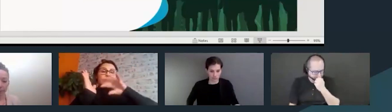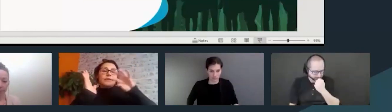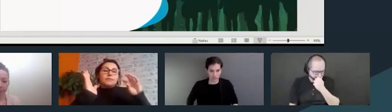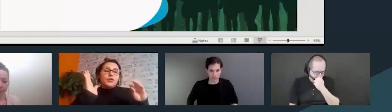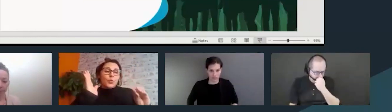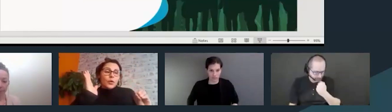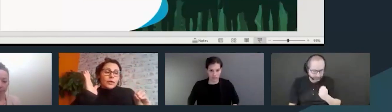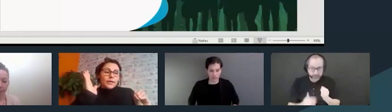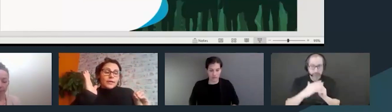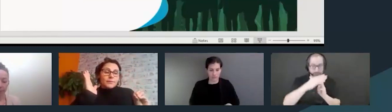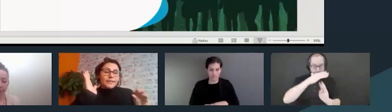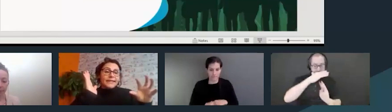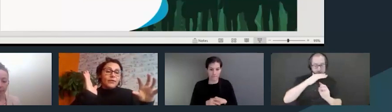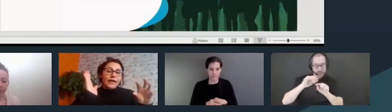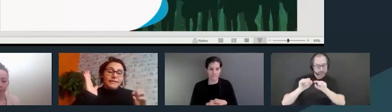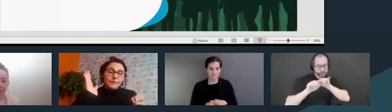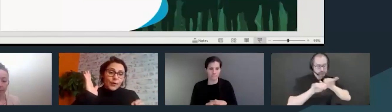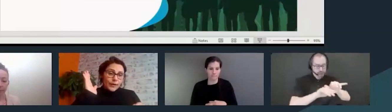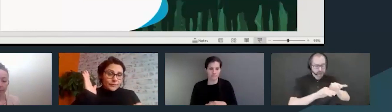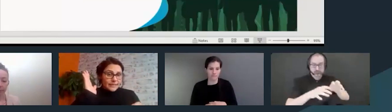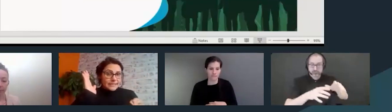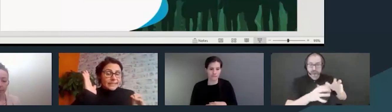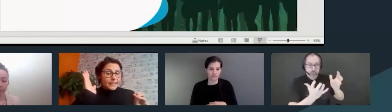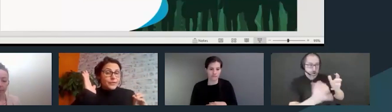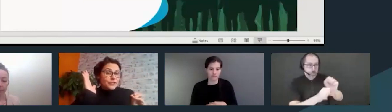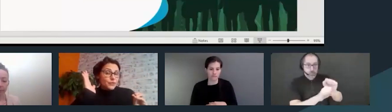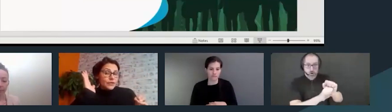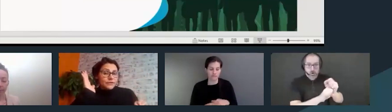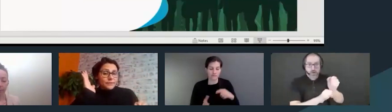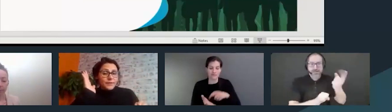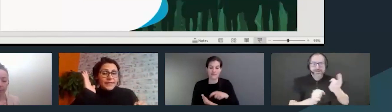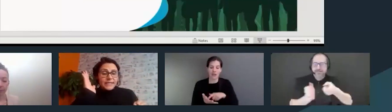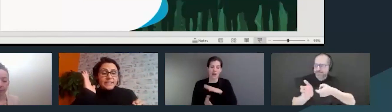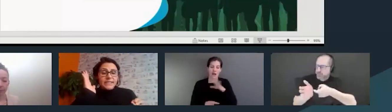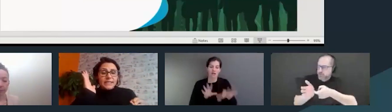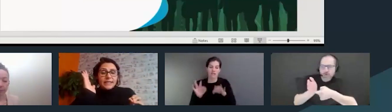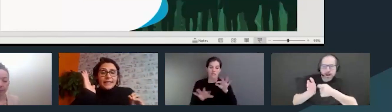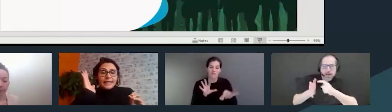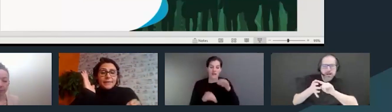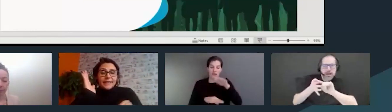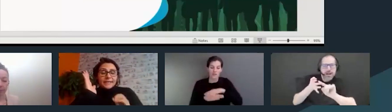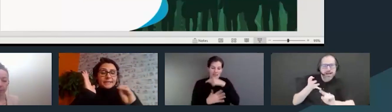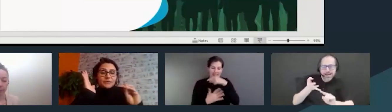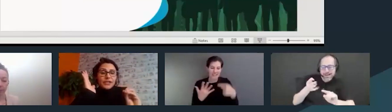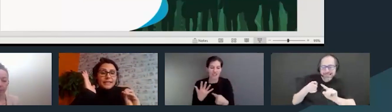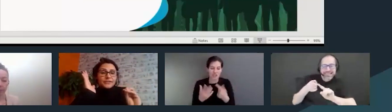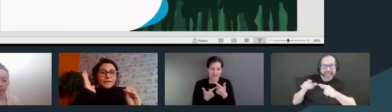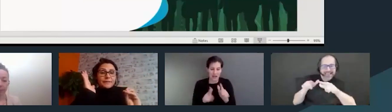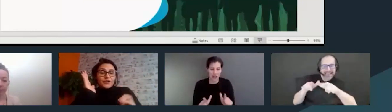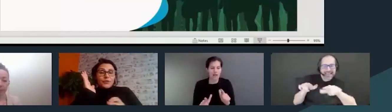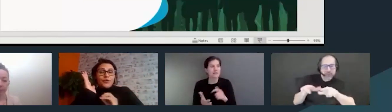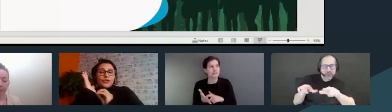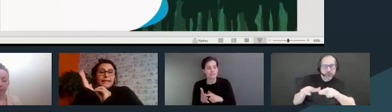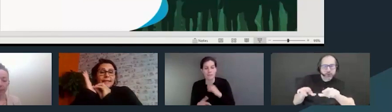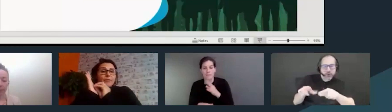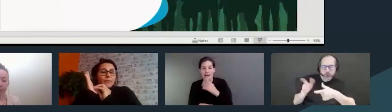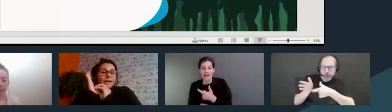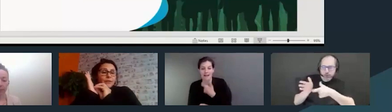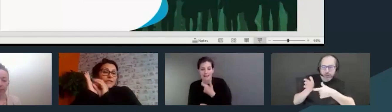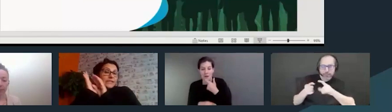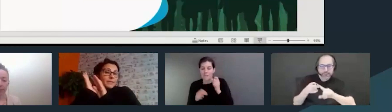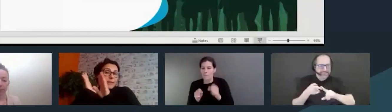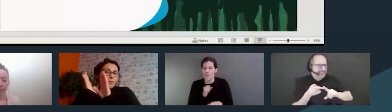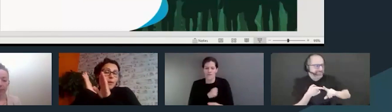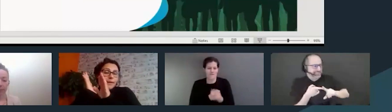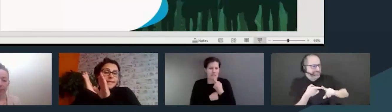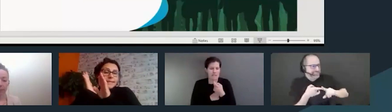de dire que les immigrants sont prêts à travailler, mais ils ne répondent pas à l'exigence de la langue anglaise, ce qui va rendre la chose plus